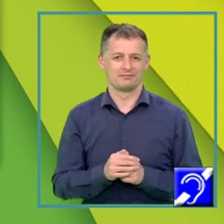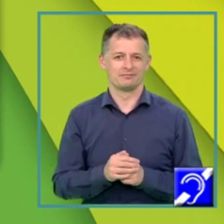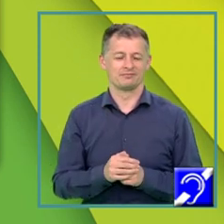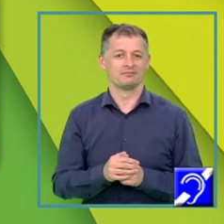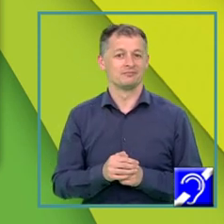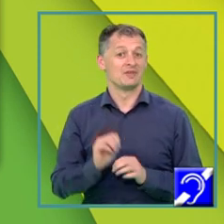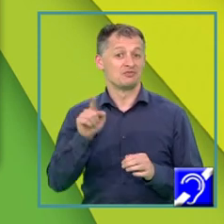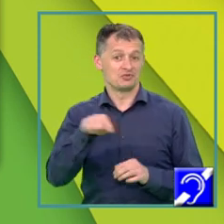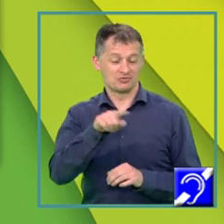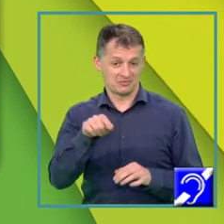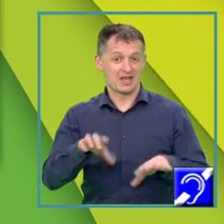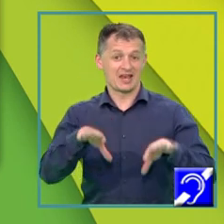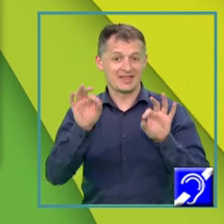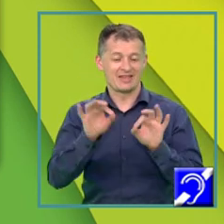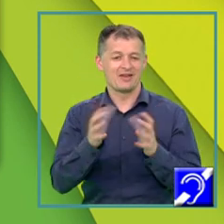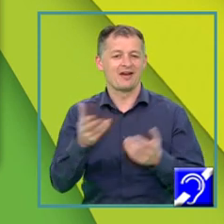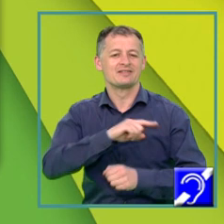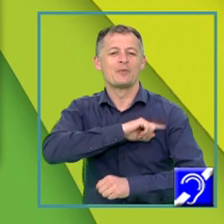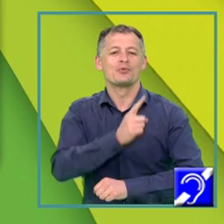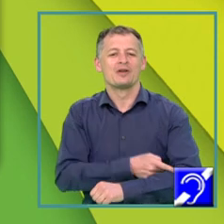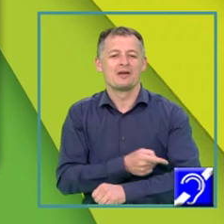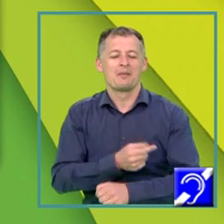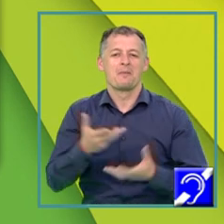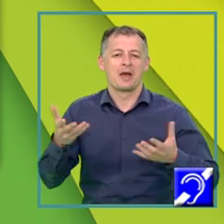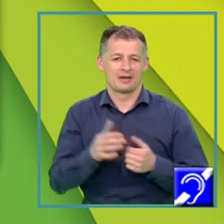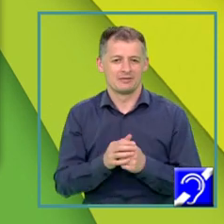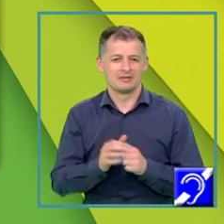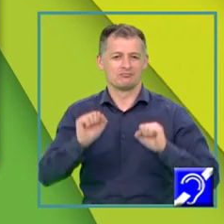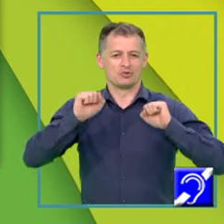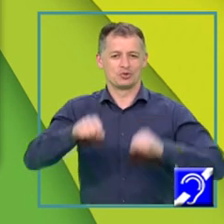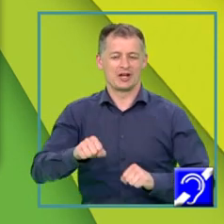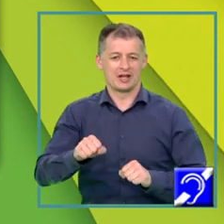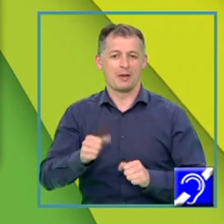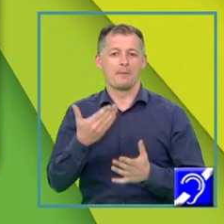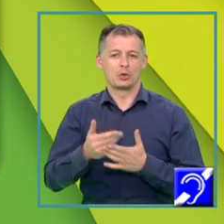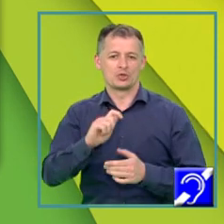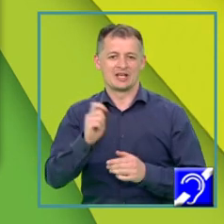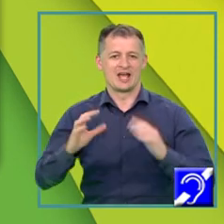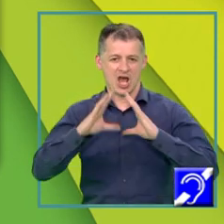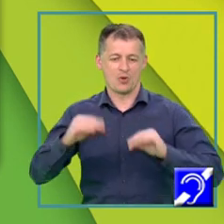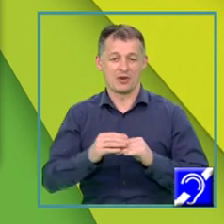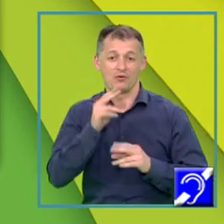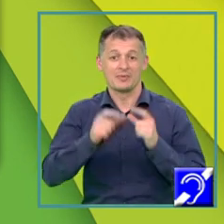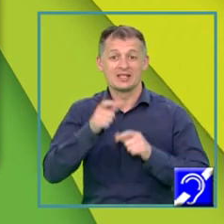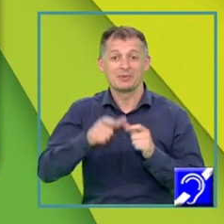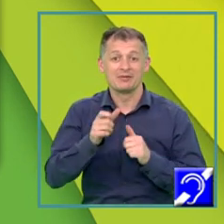și identificăm care este puterea, marea putere suzerană asupra țărilor române. Vorbim despre